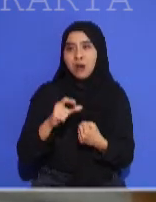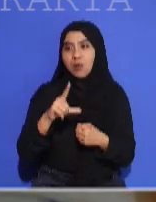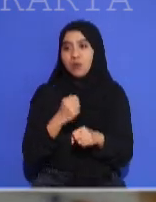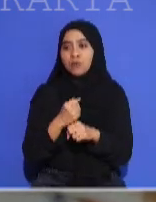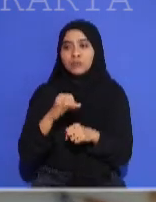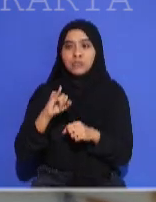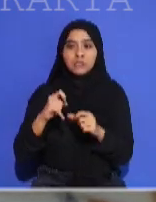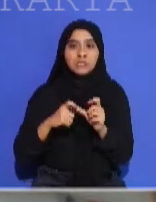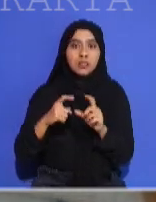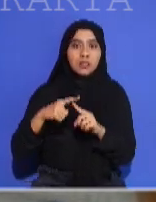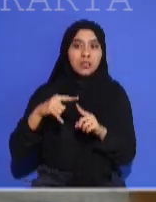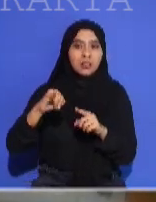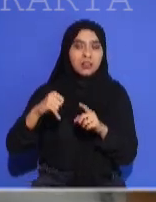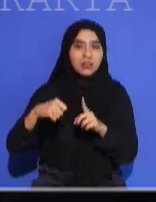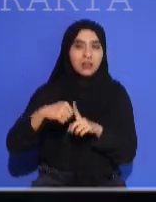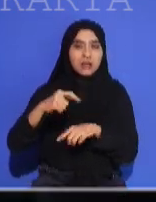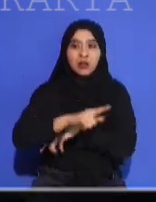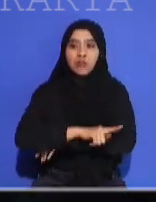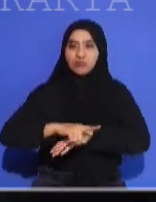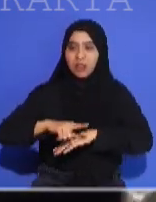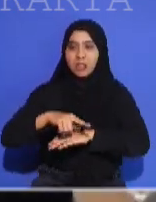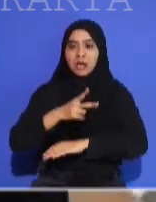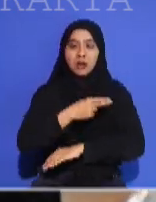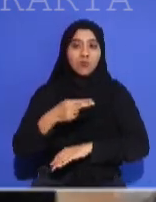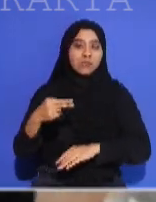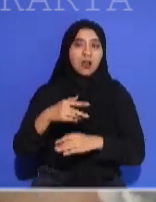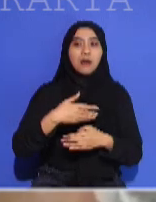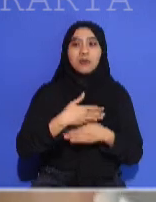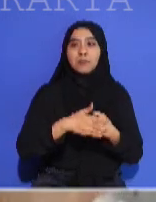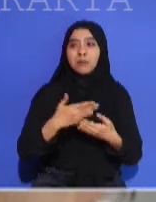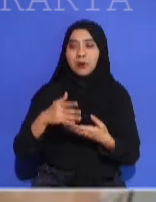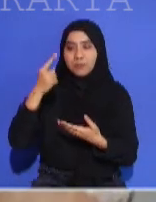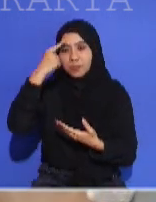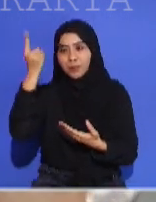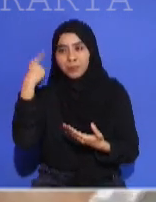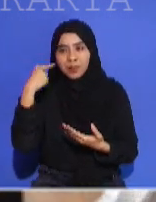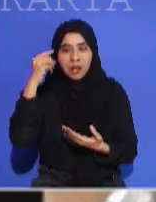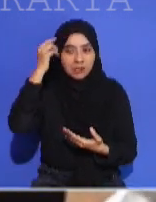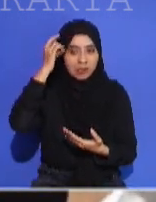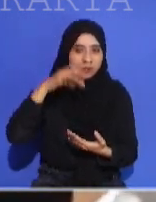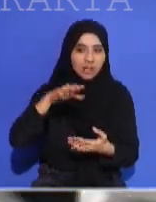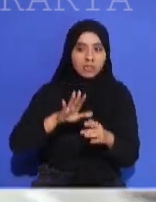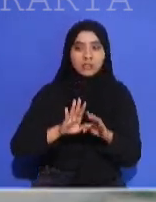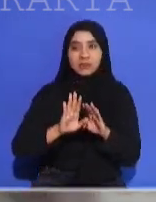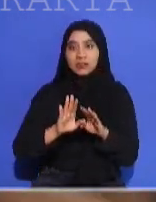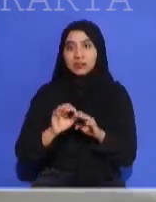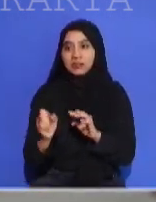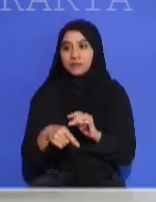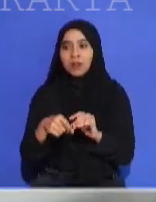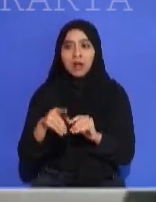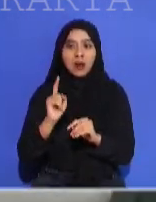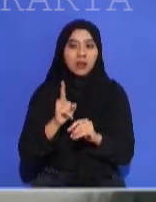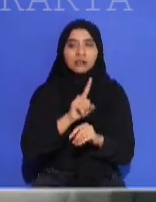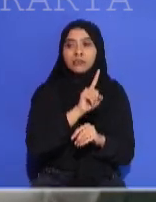Istimewa Yogyakarta dan dibagikan langsung oleh pemerintah Kelurahan Sidomoyo di aula setempat kepada 1.266